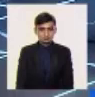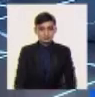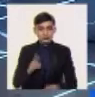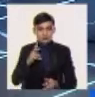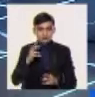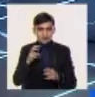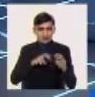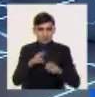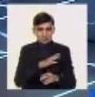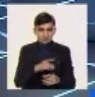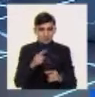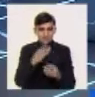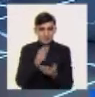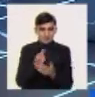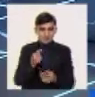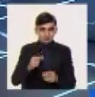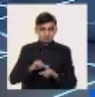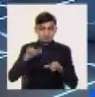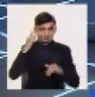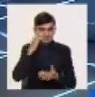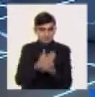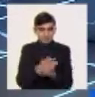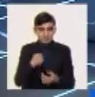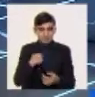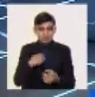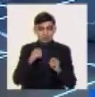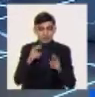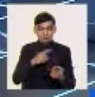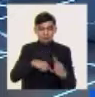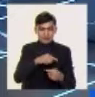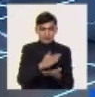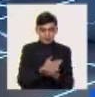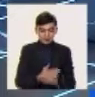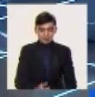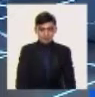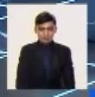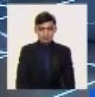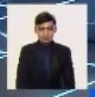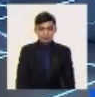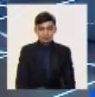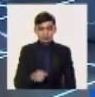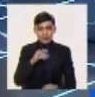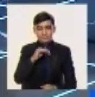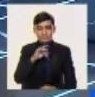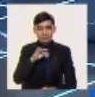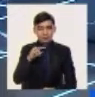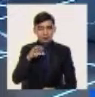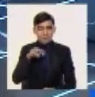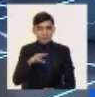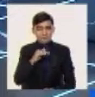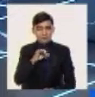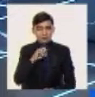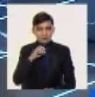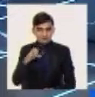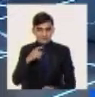Для тех, кто ищет способы приумножить свой капитал, наш традиционный обзор выгодных инвестиций. Аналитики Freedom Finance предлагают